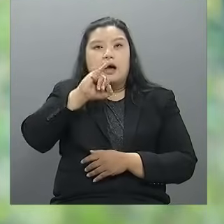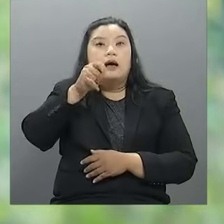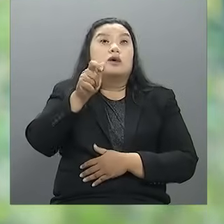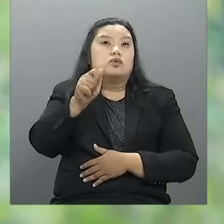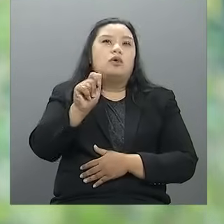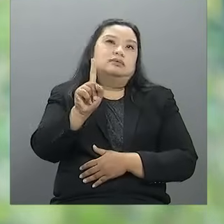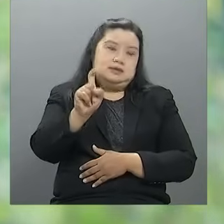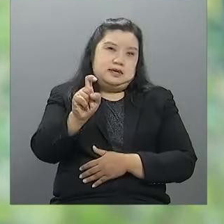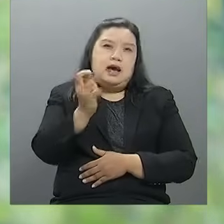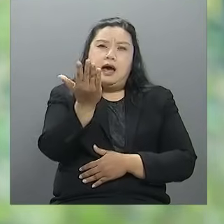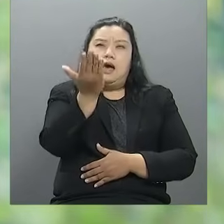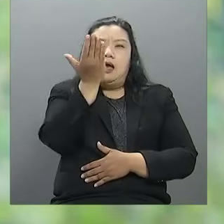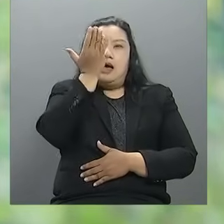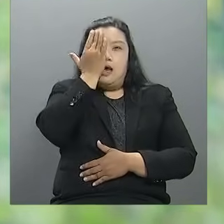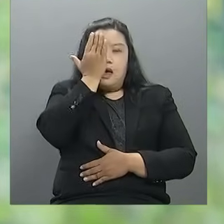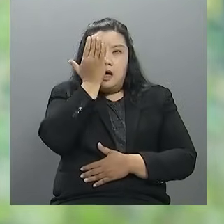ลกัน